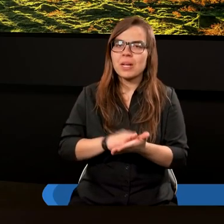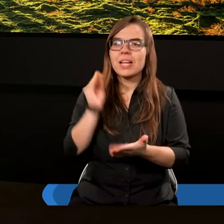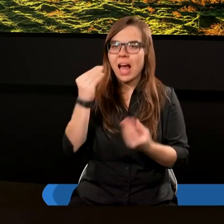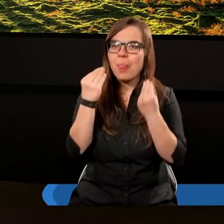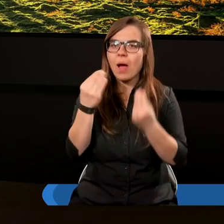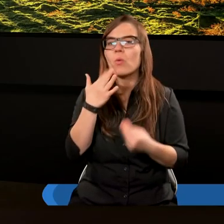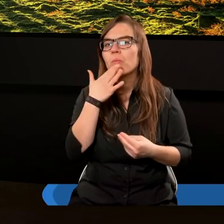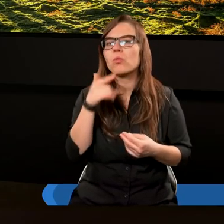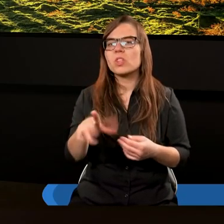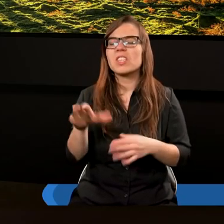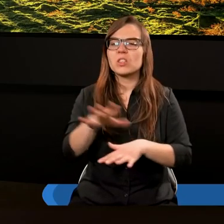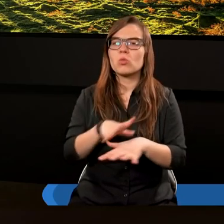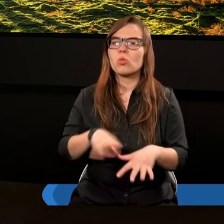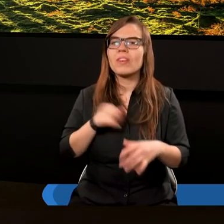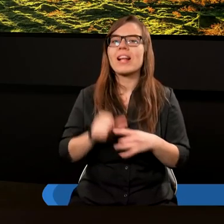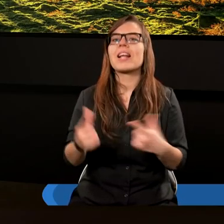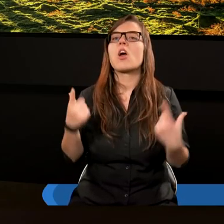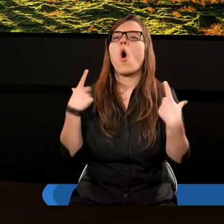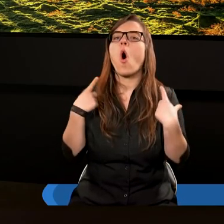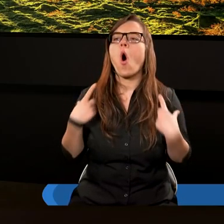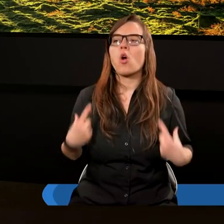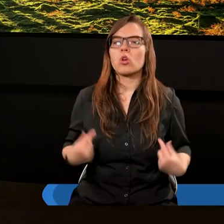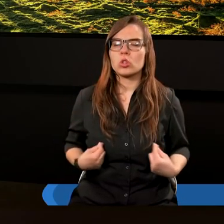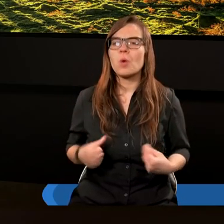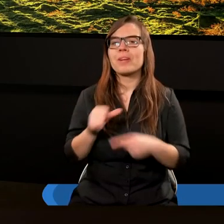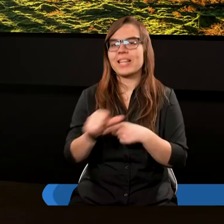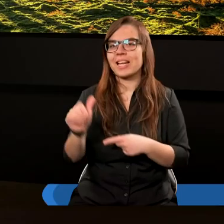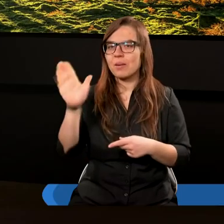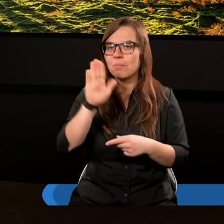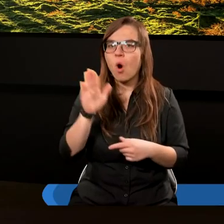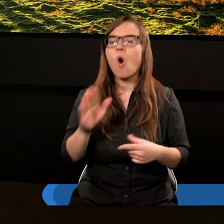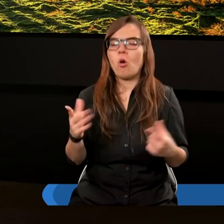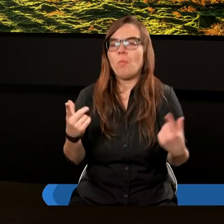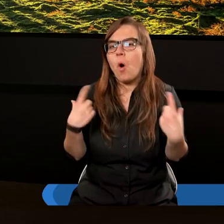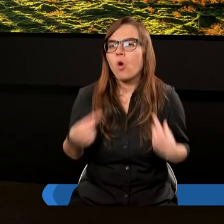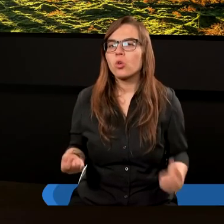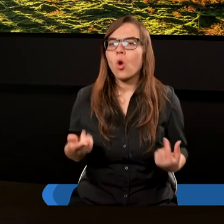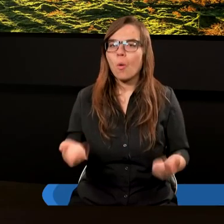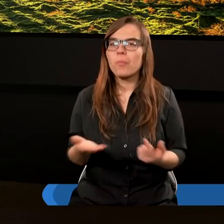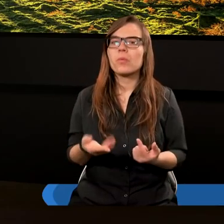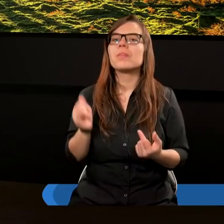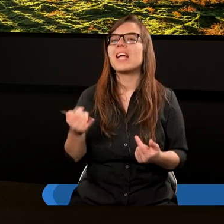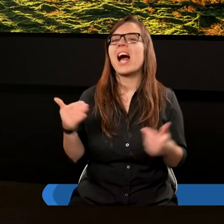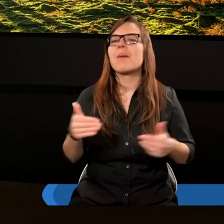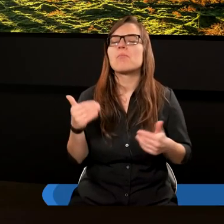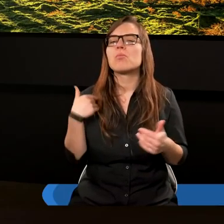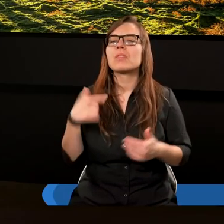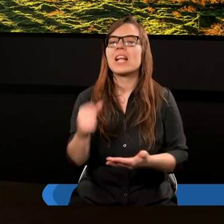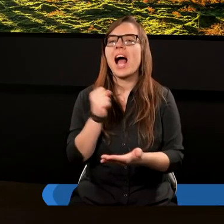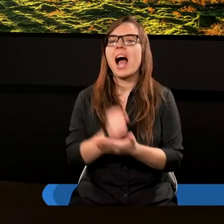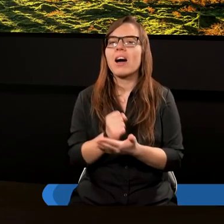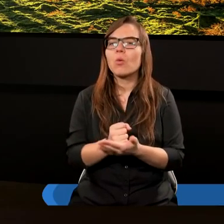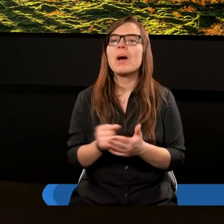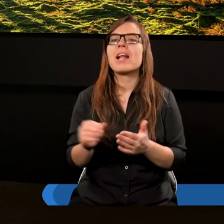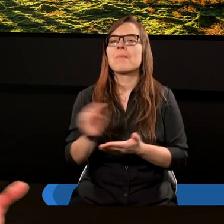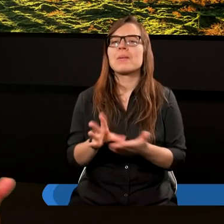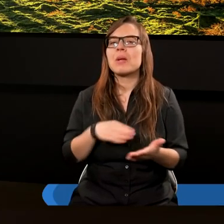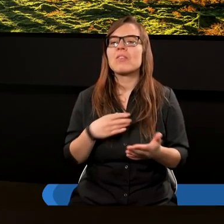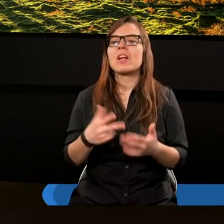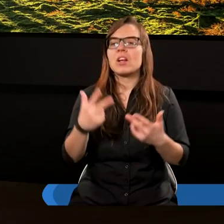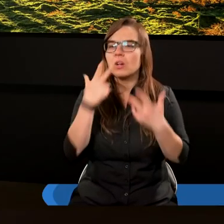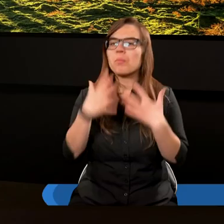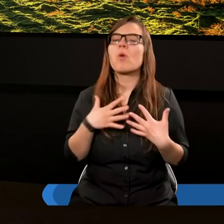tym, że Duch Święty jest osobą. Jest Bogiem osobą. Jakbyśmy mogli jakiś taki argument biblijny podać? Co